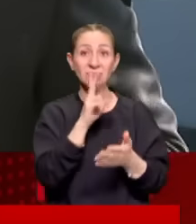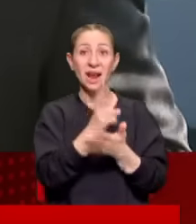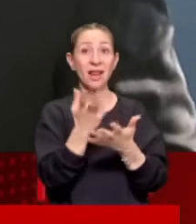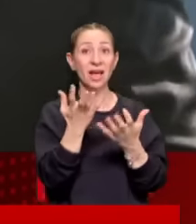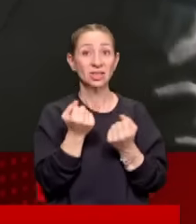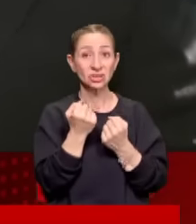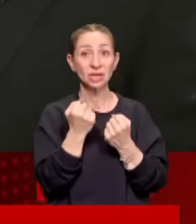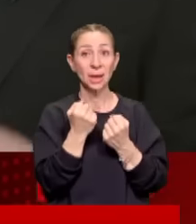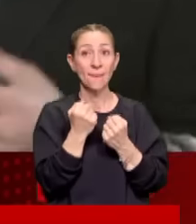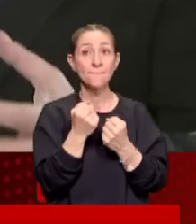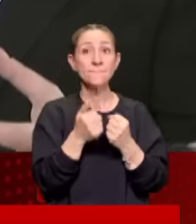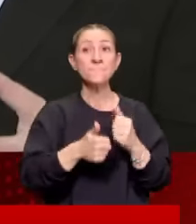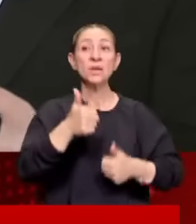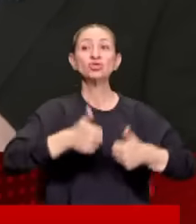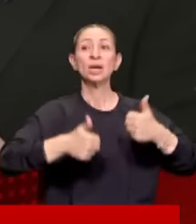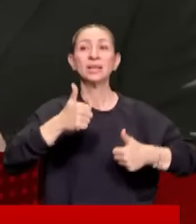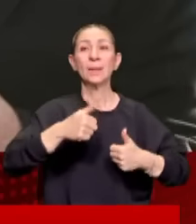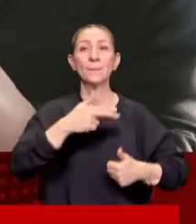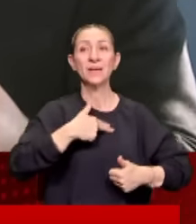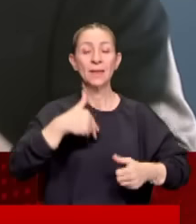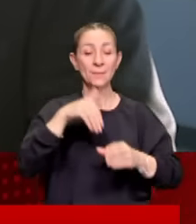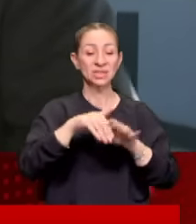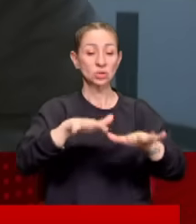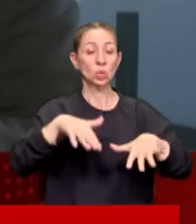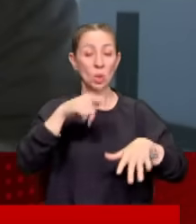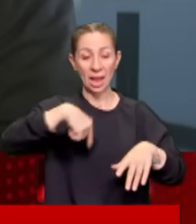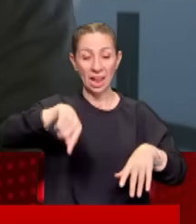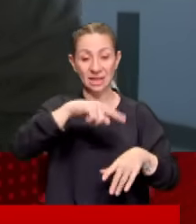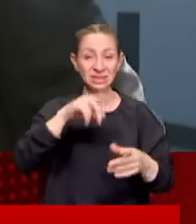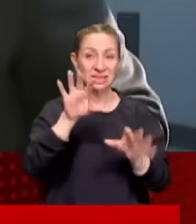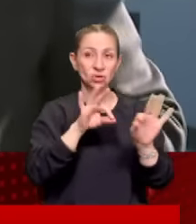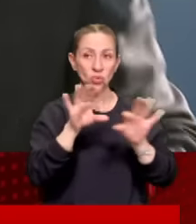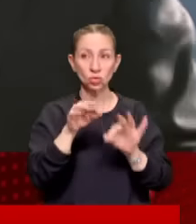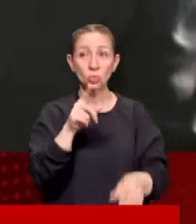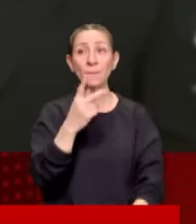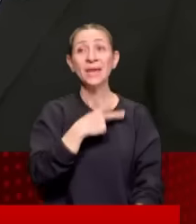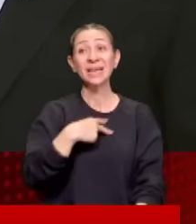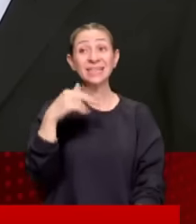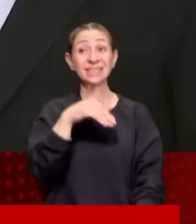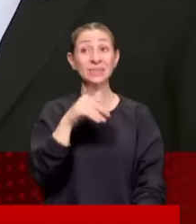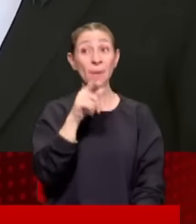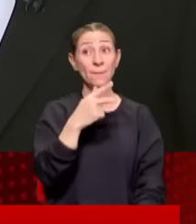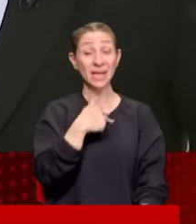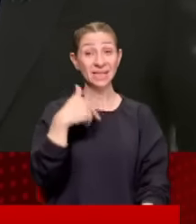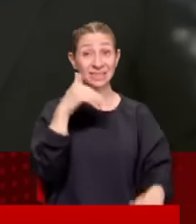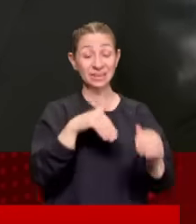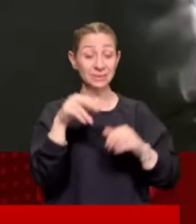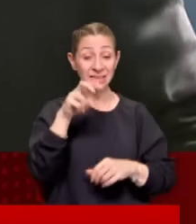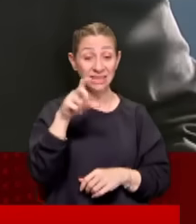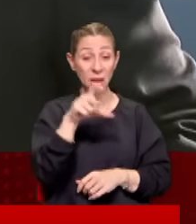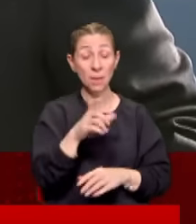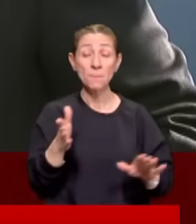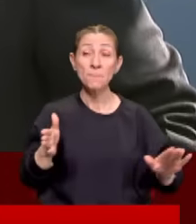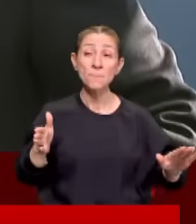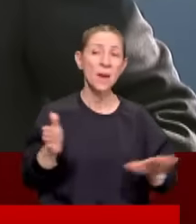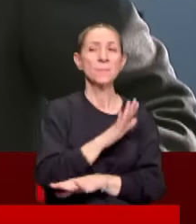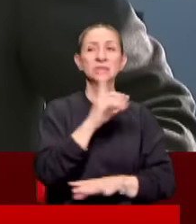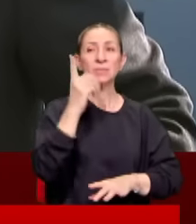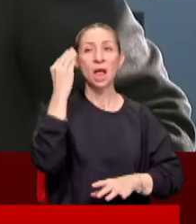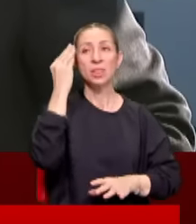alacak başkanları ve belediye meclis üyelerini, seçiyoruz. Bu bir yerel seçim ama bu yerel seçim 8 aydır bambaşka bir alana